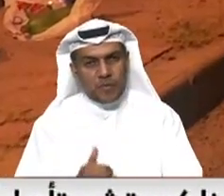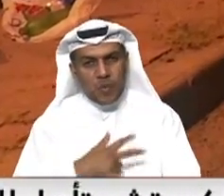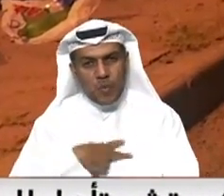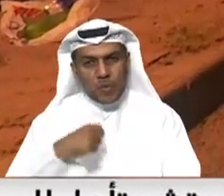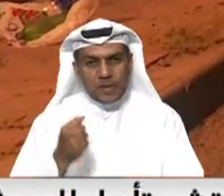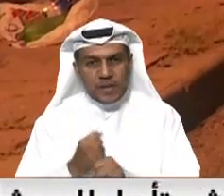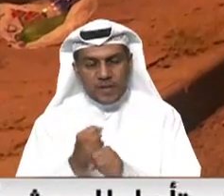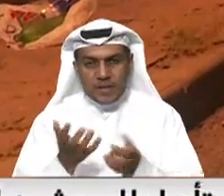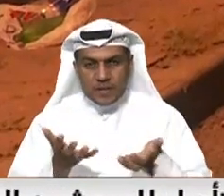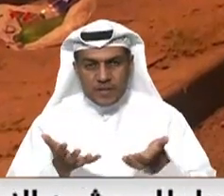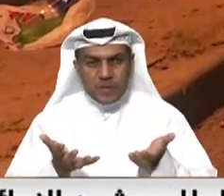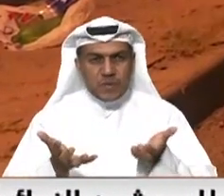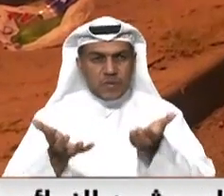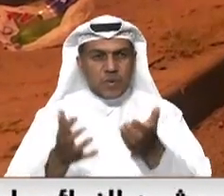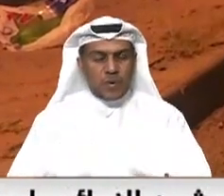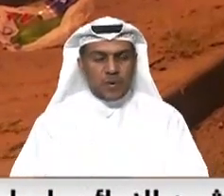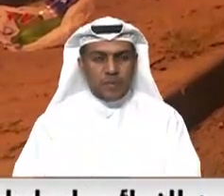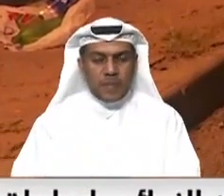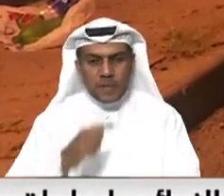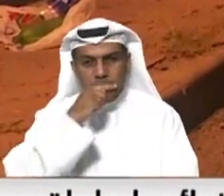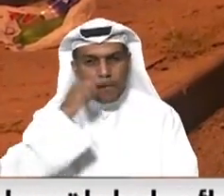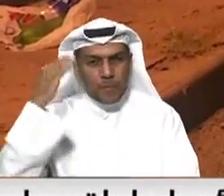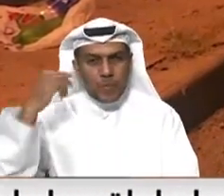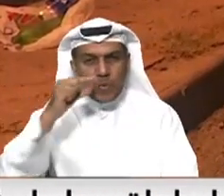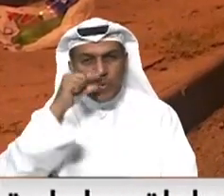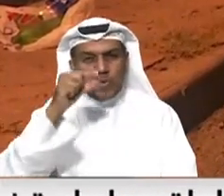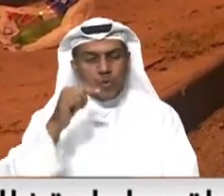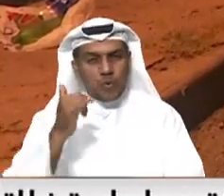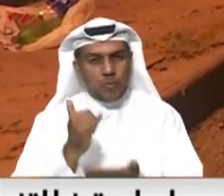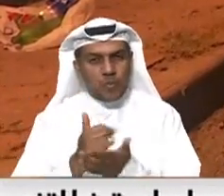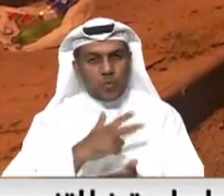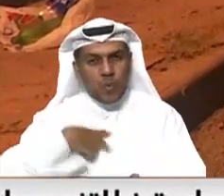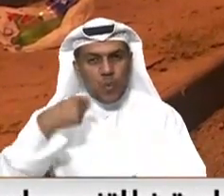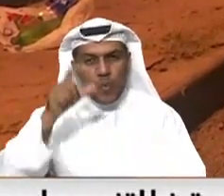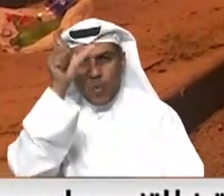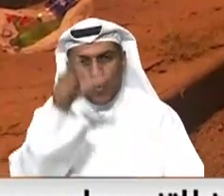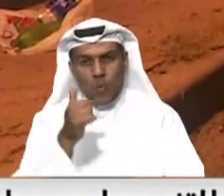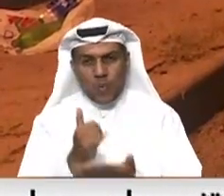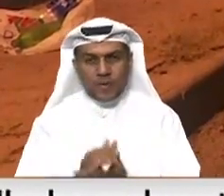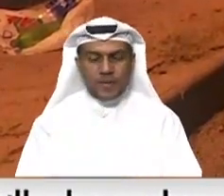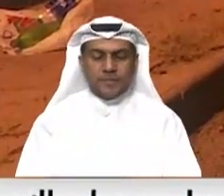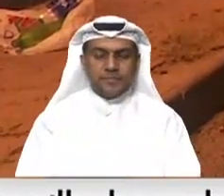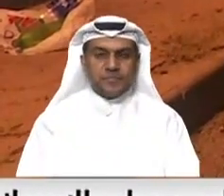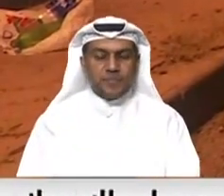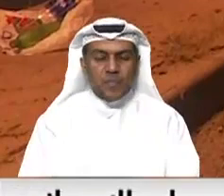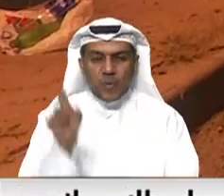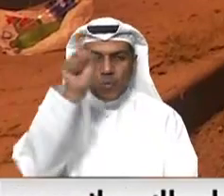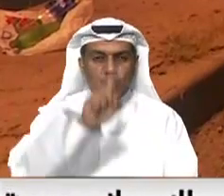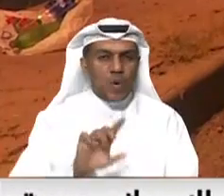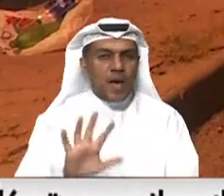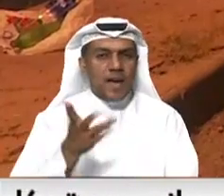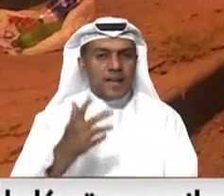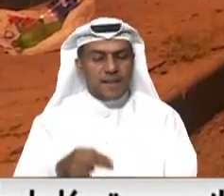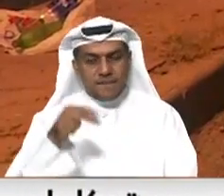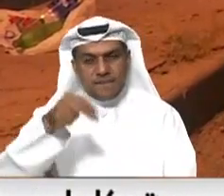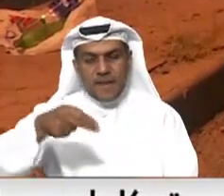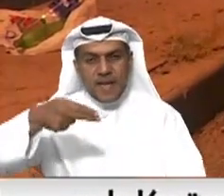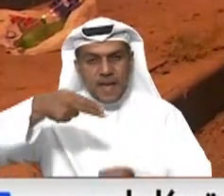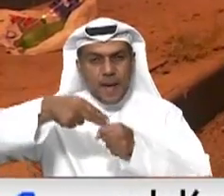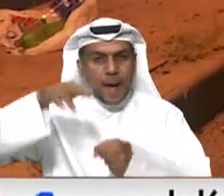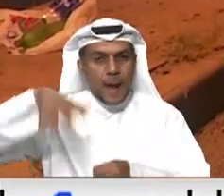الأشغال العامة دكتور أماني بقماس في الجانب الآخر. واليوم نحن في محافظة الأحمدي محطة جديدة وخاصة في